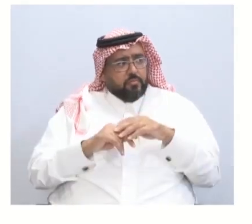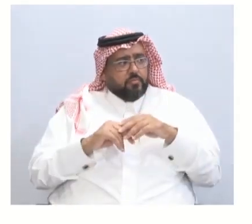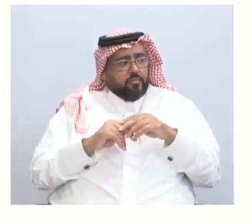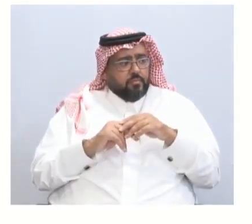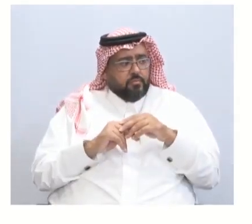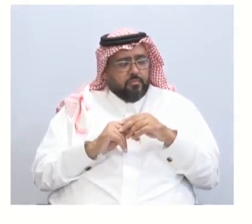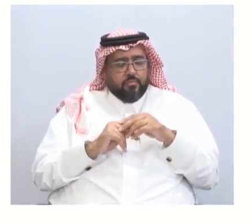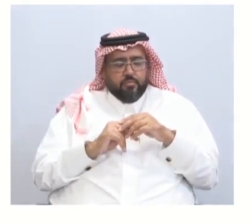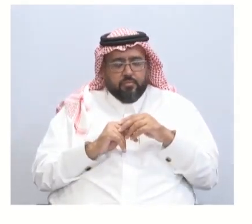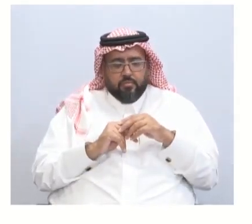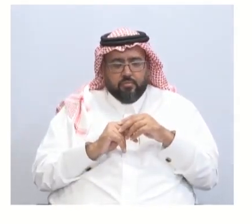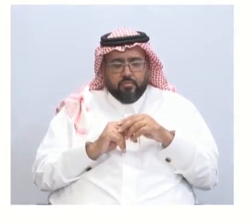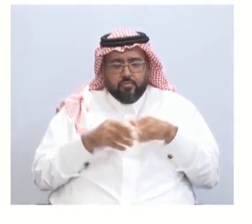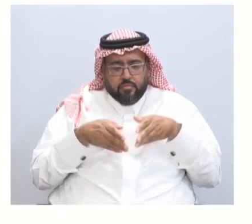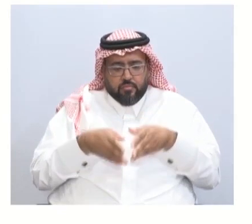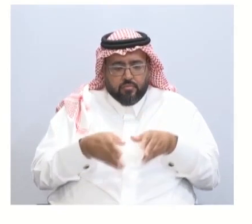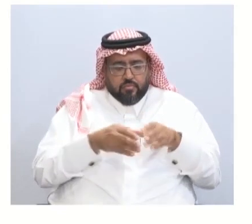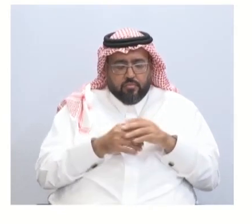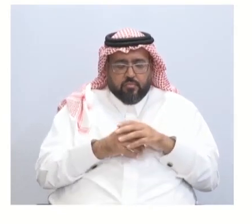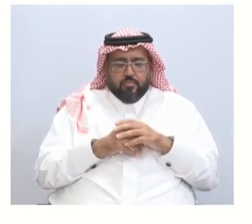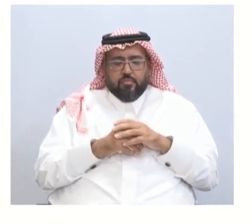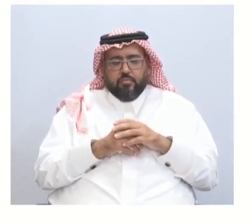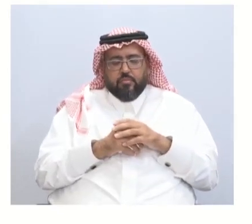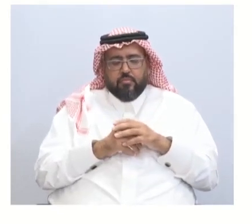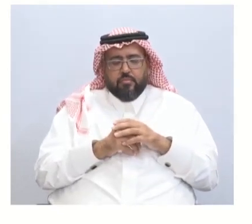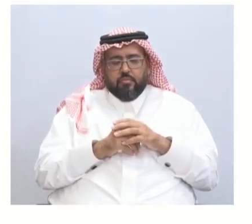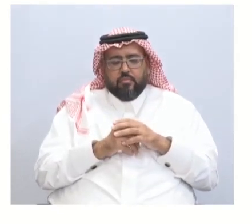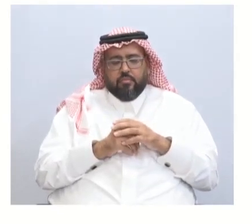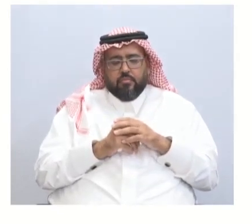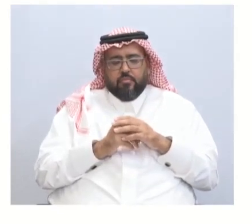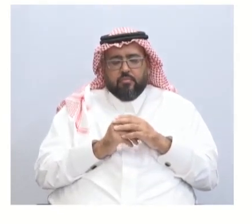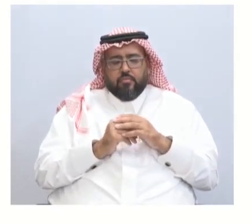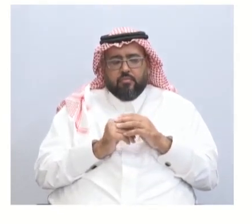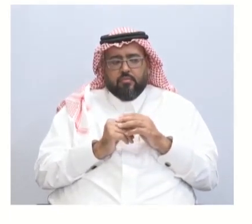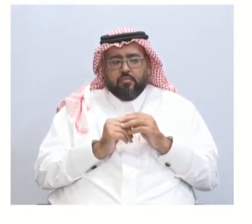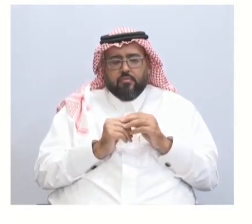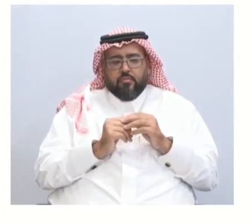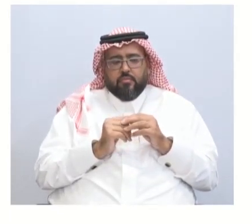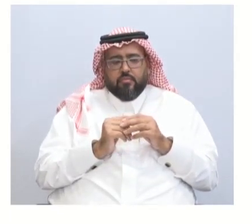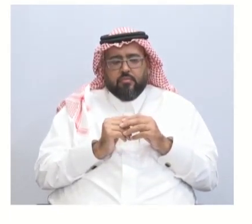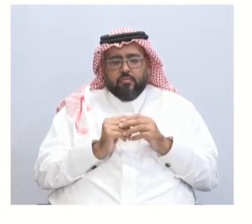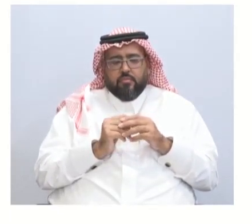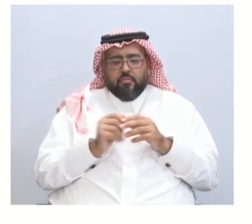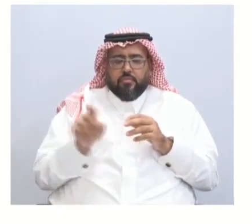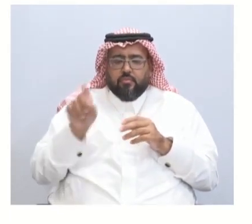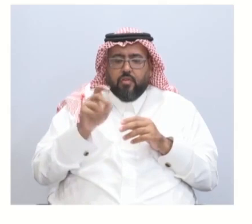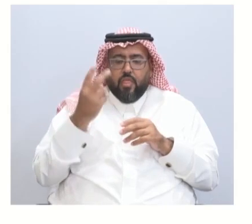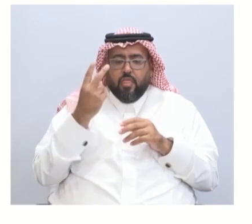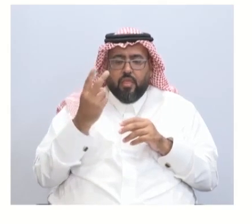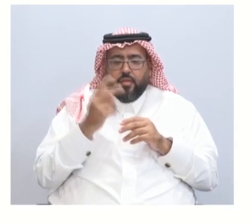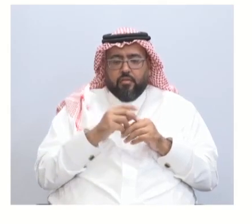وذلك في المجالات ال مغناطيسيه احسنتم بارك الله فيكم رقم